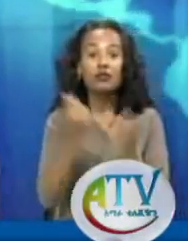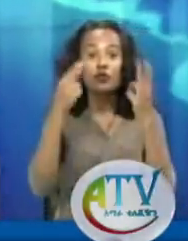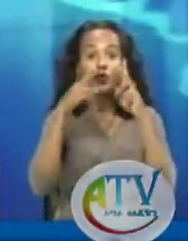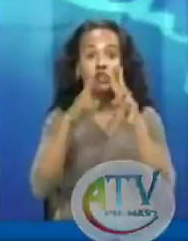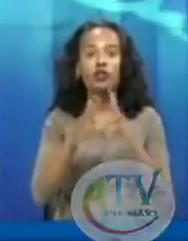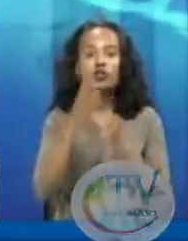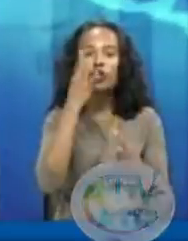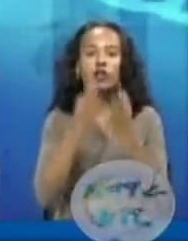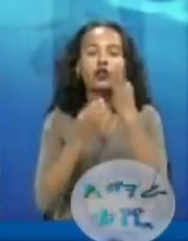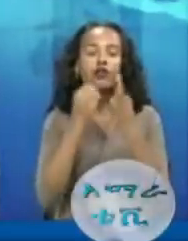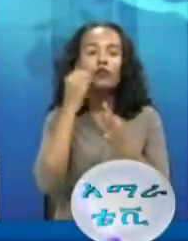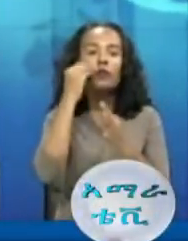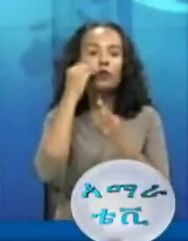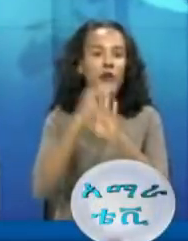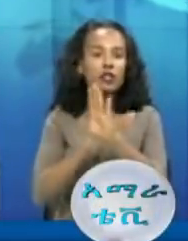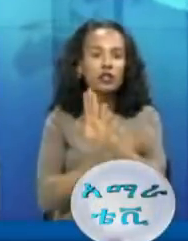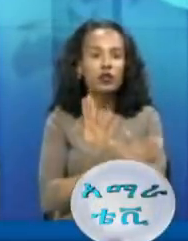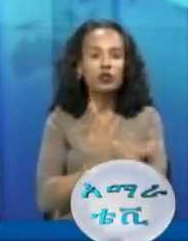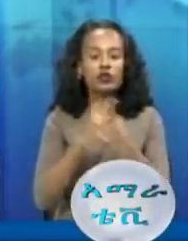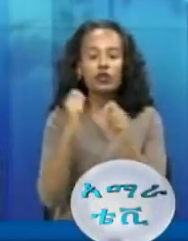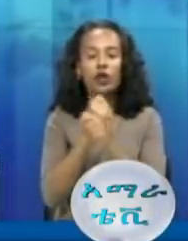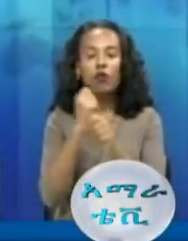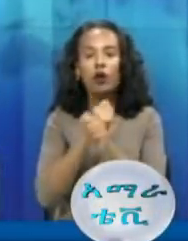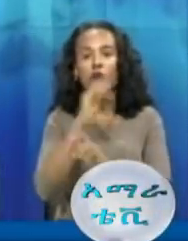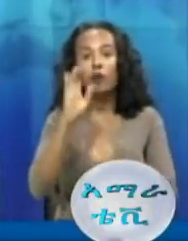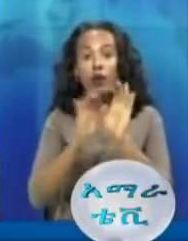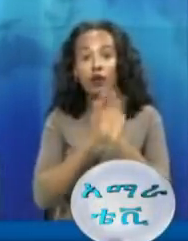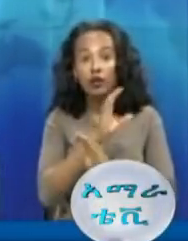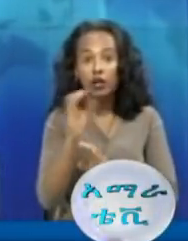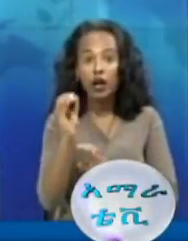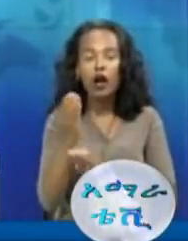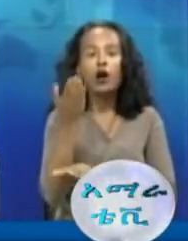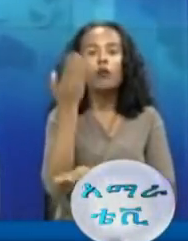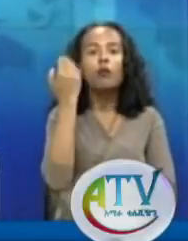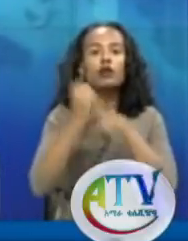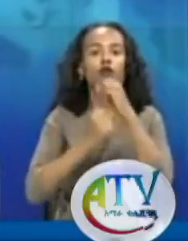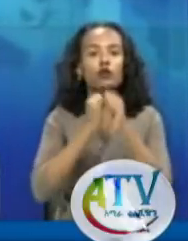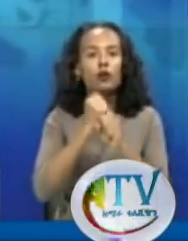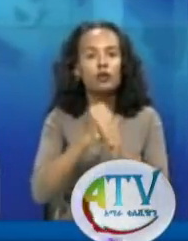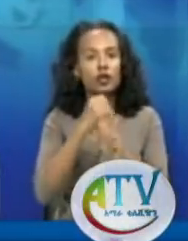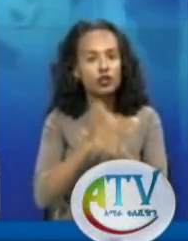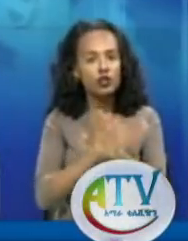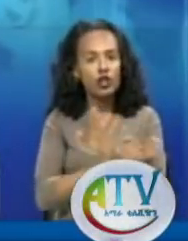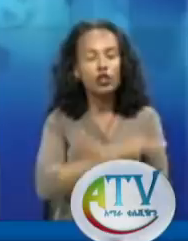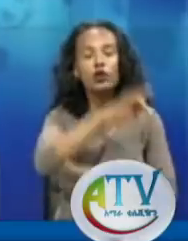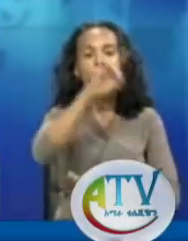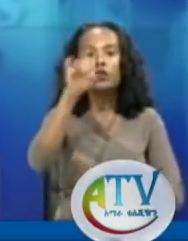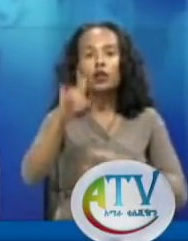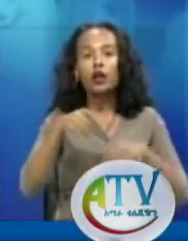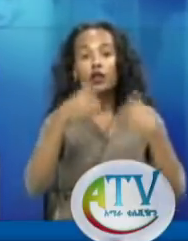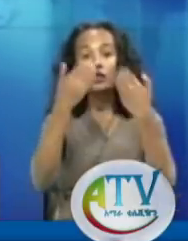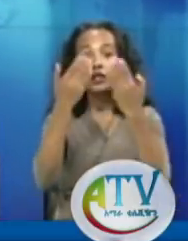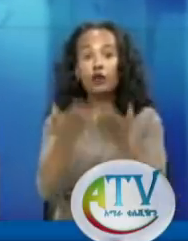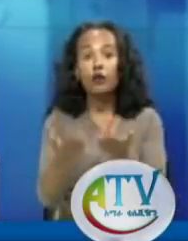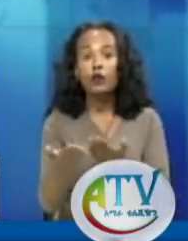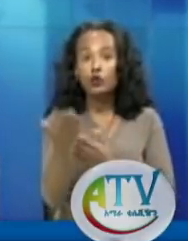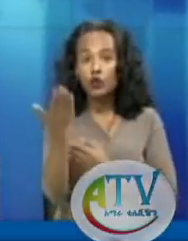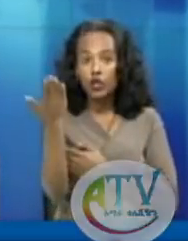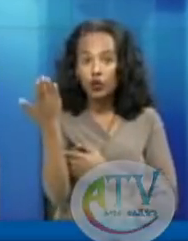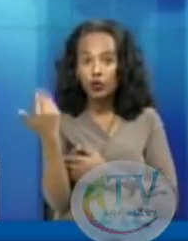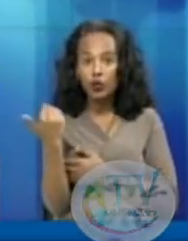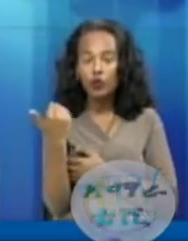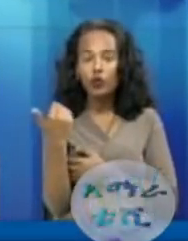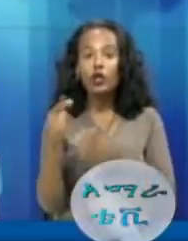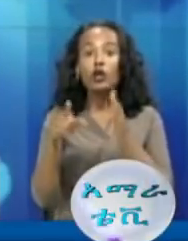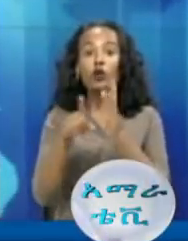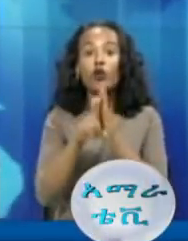የፍርድ ቤት ማሻሻያዎችን ተግባራዊ በማድረግና ባለፉት አመታት እንዲሻሻሉ ጥያቄ ሲቀርብባቸው የነበሩ